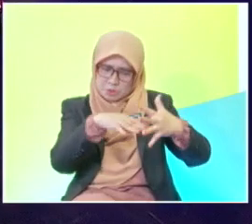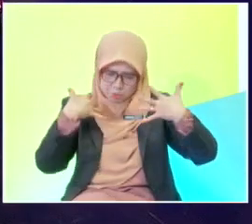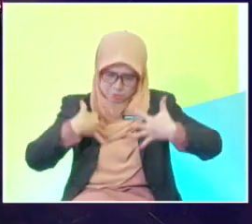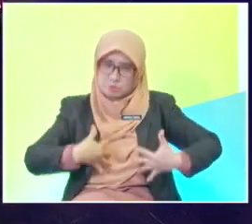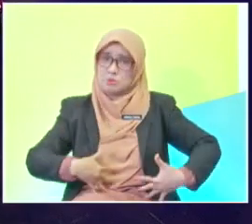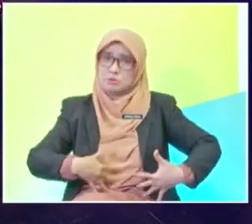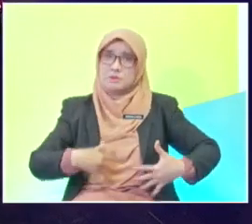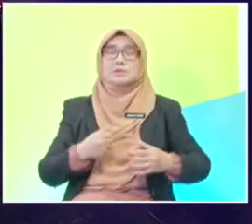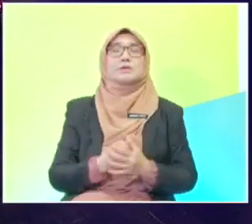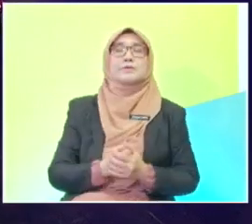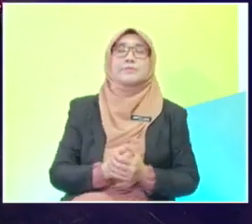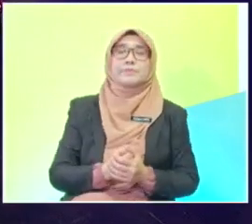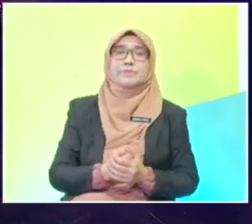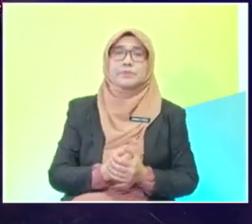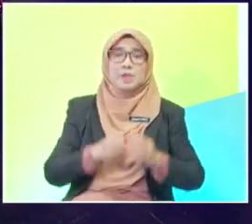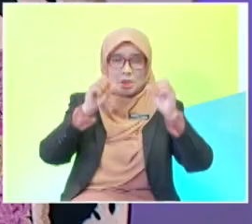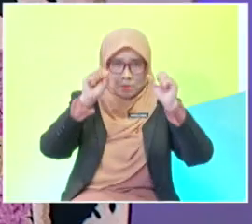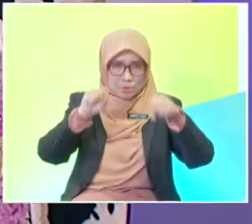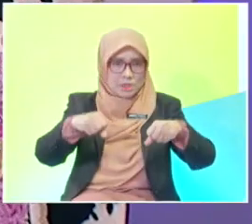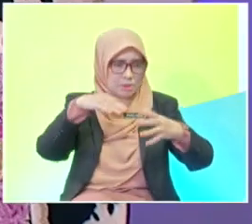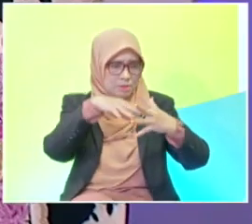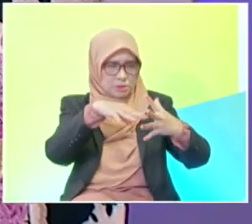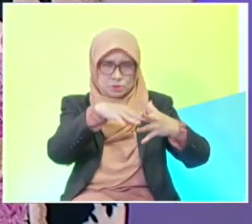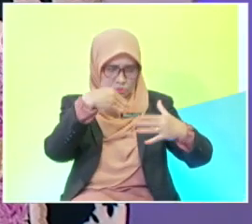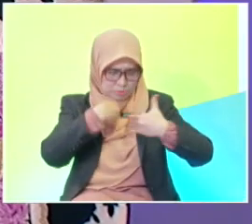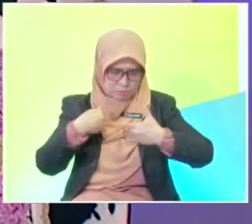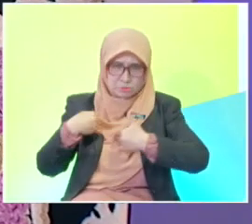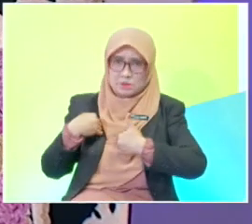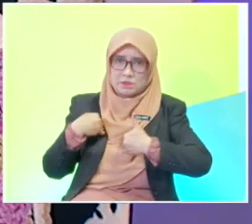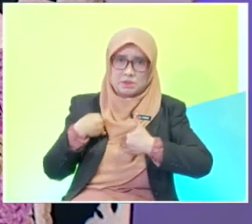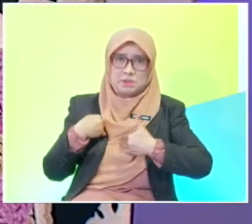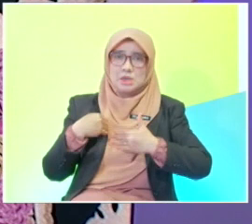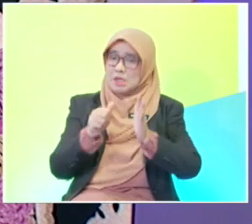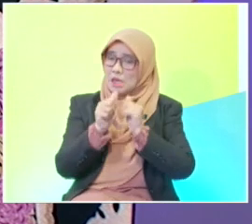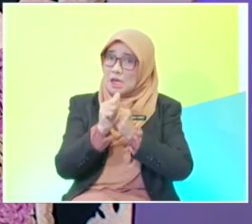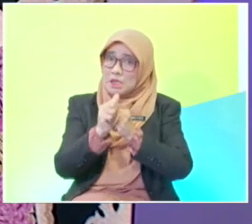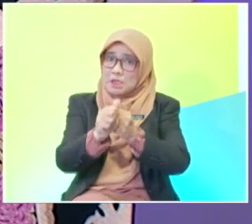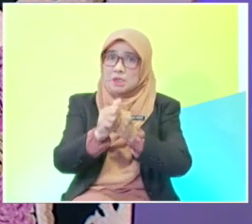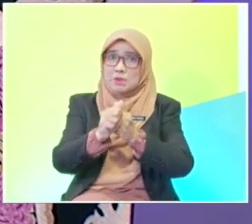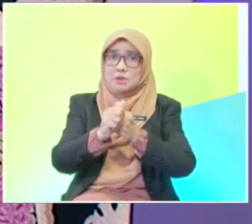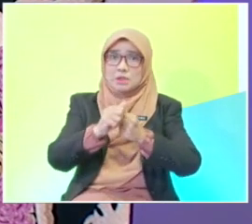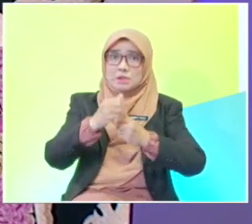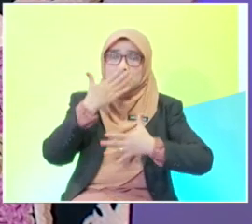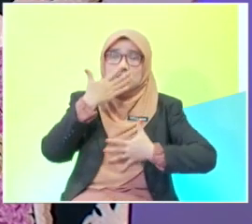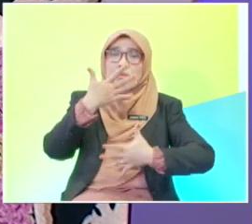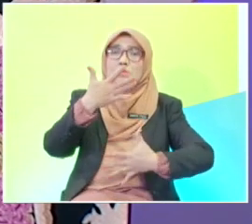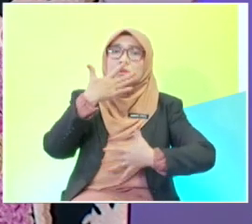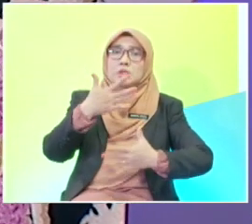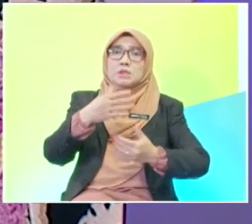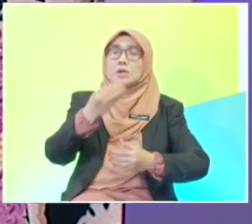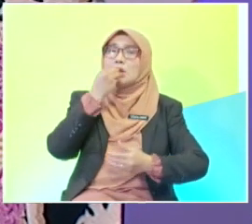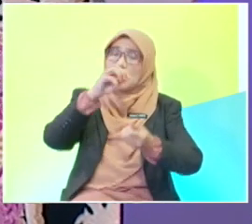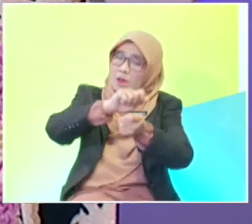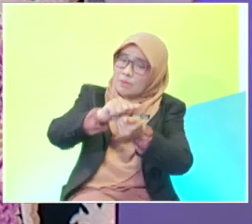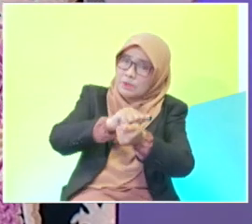menyebabkan penyakit. Okey, patogen ni dia boleh masuk ke dalam badan kita melalui sistem respirasi, sistem pencernaan,